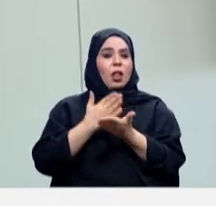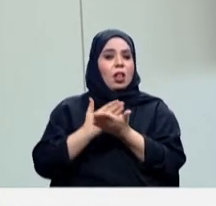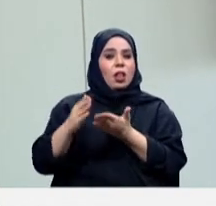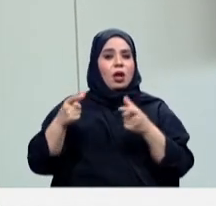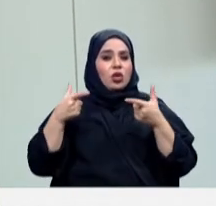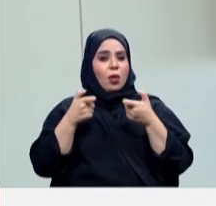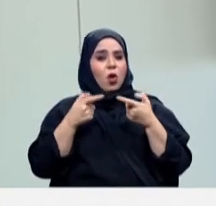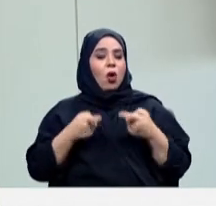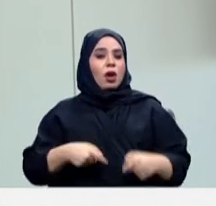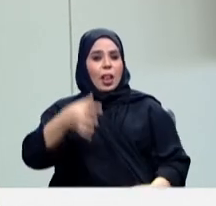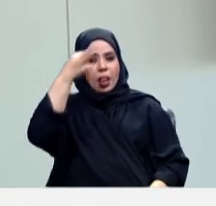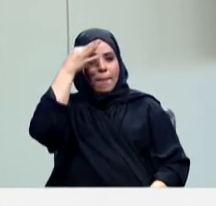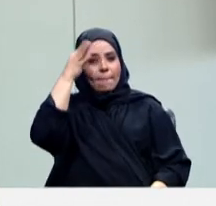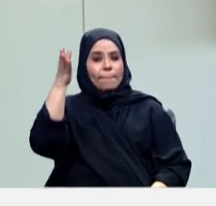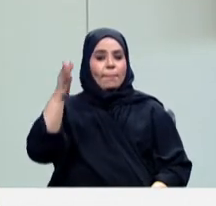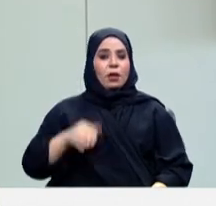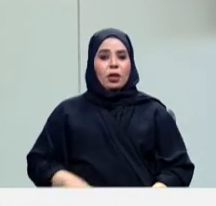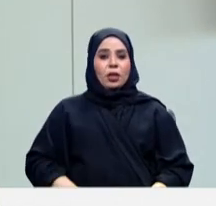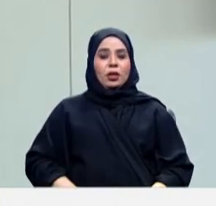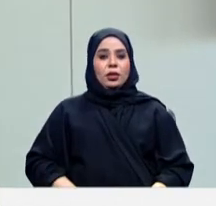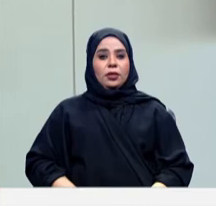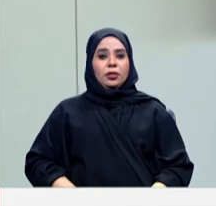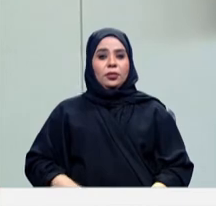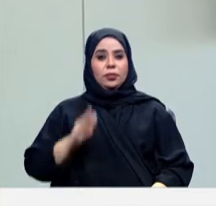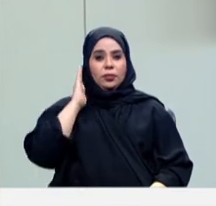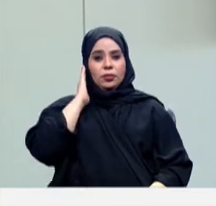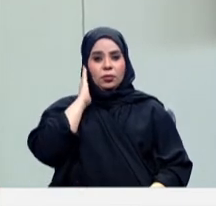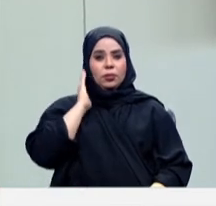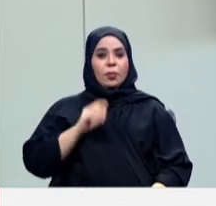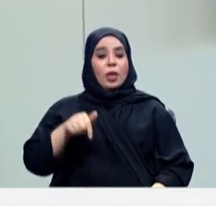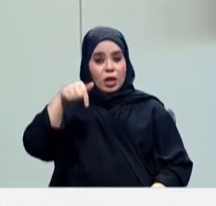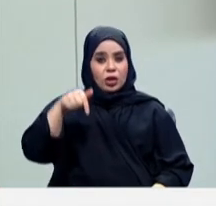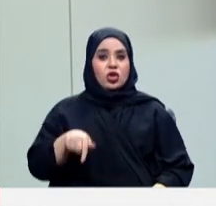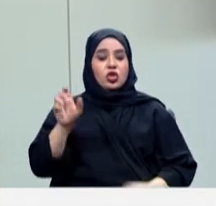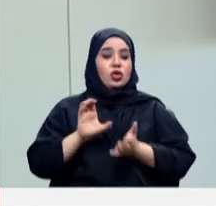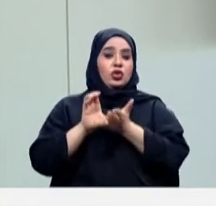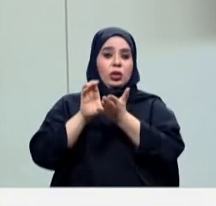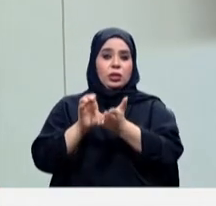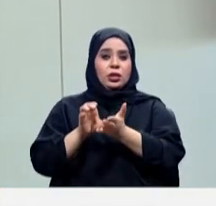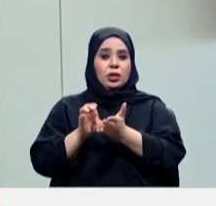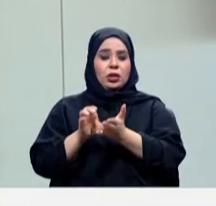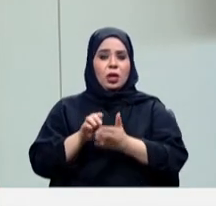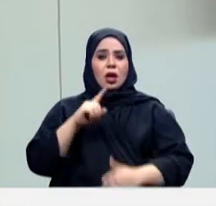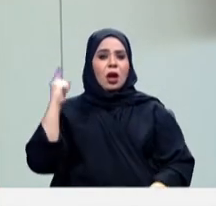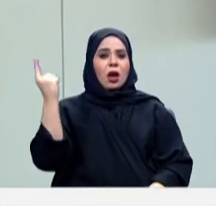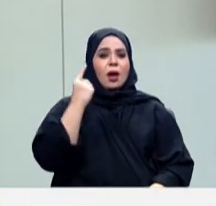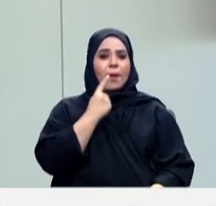البحرين لتميزها، وهذا التميز اليوم يضاف إليه بأن نكون عندنا هذه الجائزة من بين حوالي